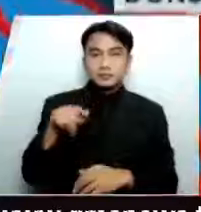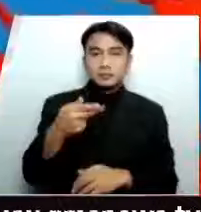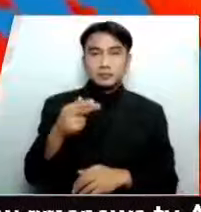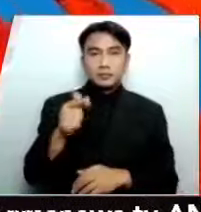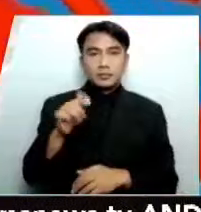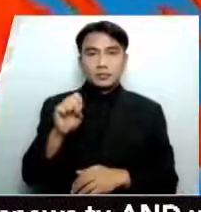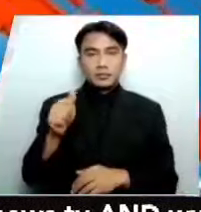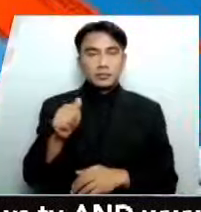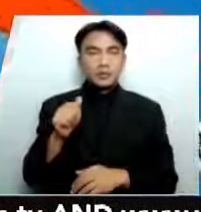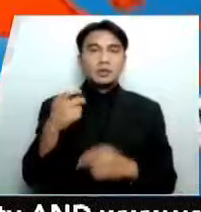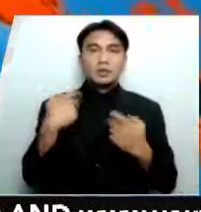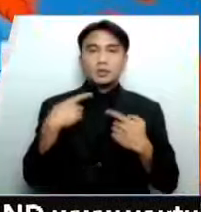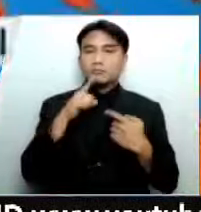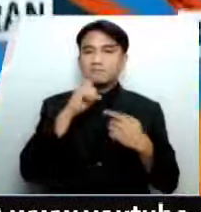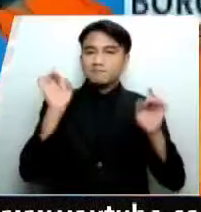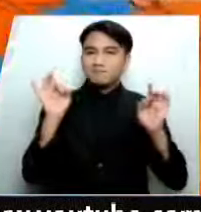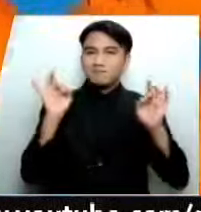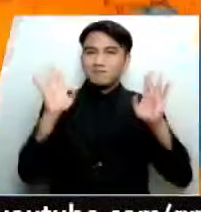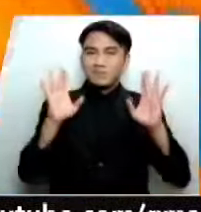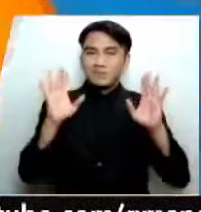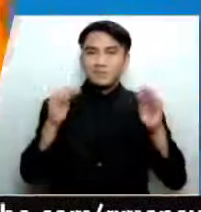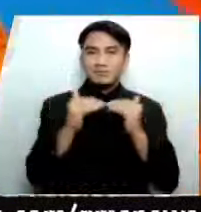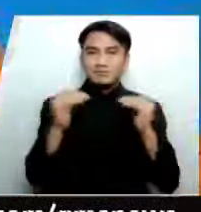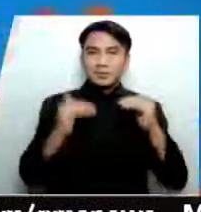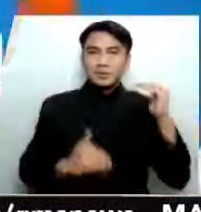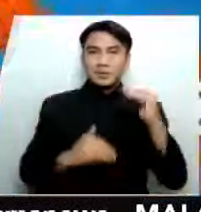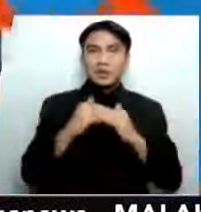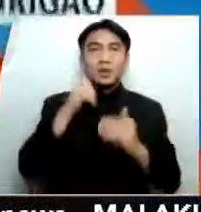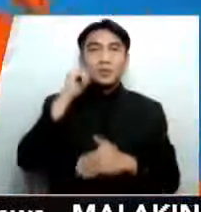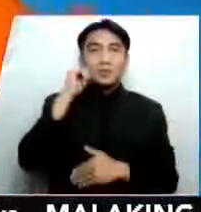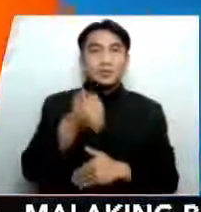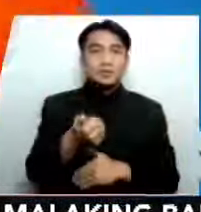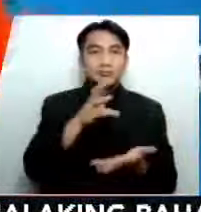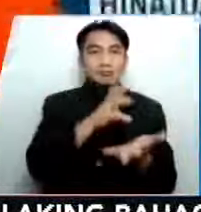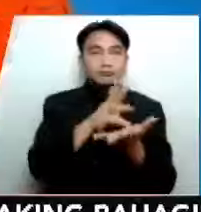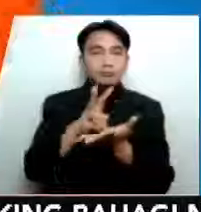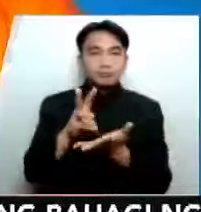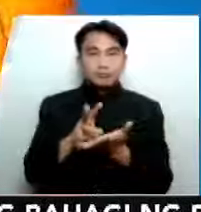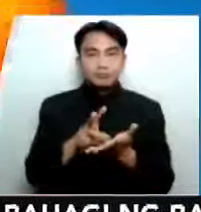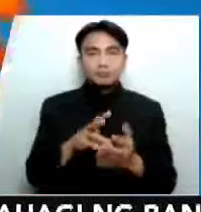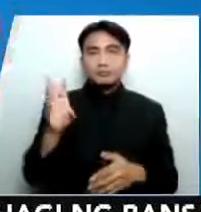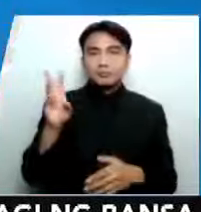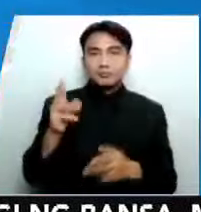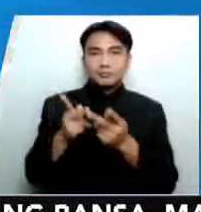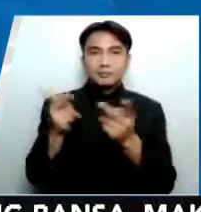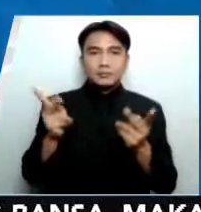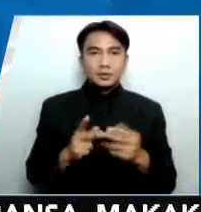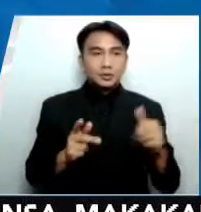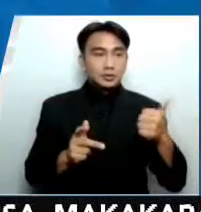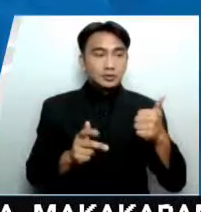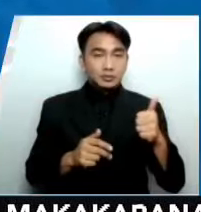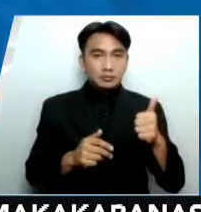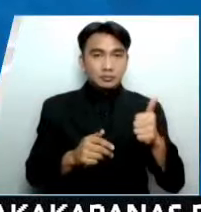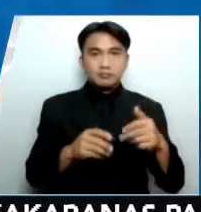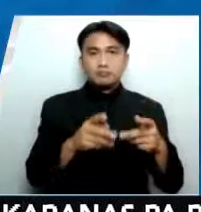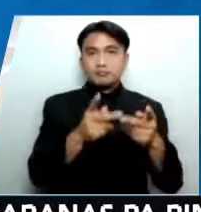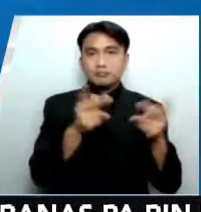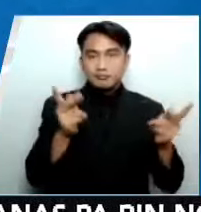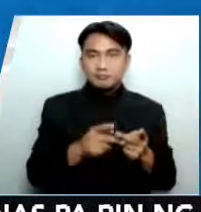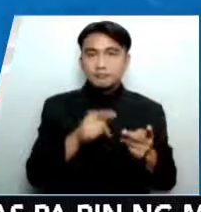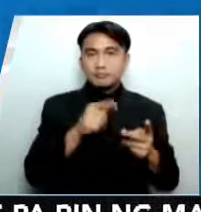ang heat index o damang init bukas sa 6 na lugar at 10 lugar naman sa Linggo. Bukas, pinakamainit sa